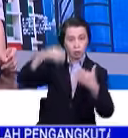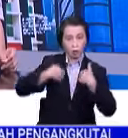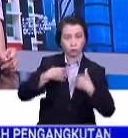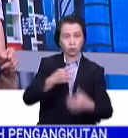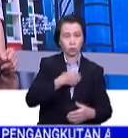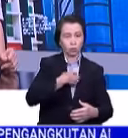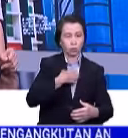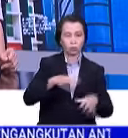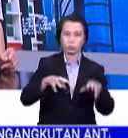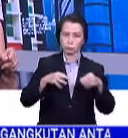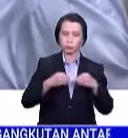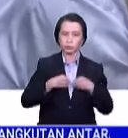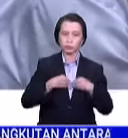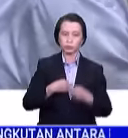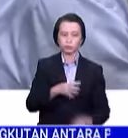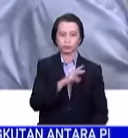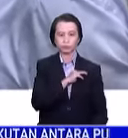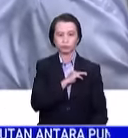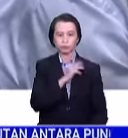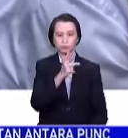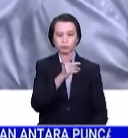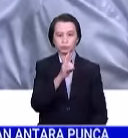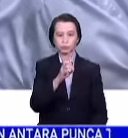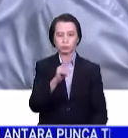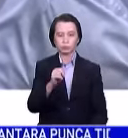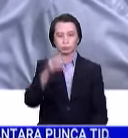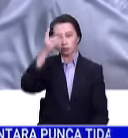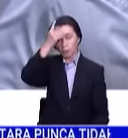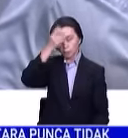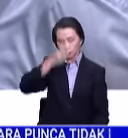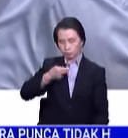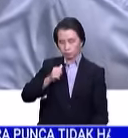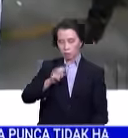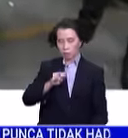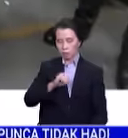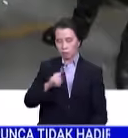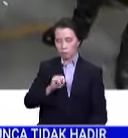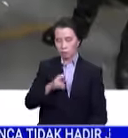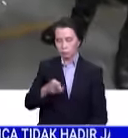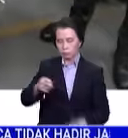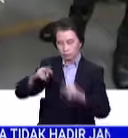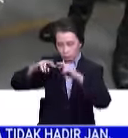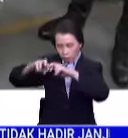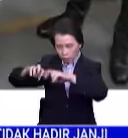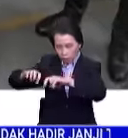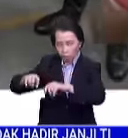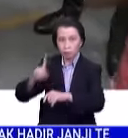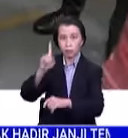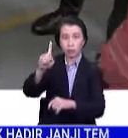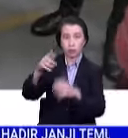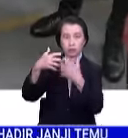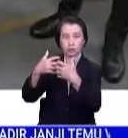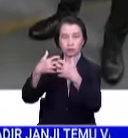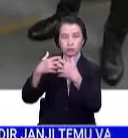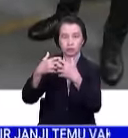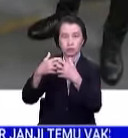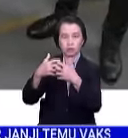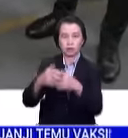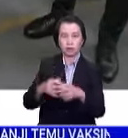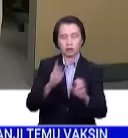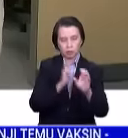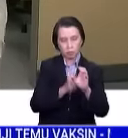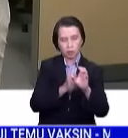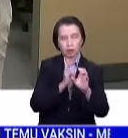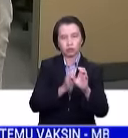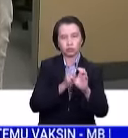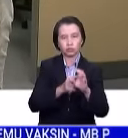diterima. Menurut Menteri Dalam Negeri Datuk Seri Hamzah Zainuddin, hasil siasatan lanjut ke sebuah kilang pembuatan perabot